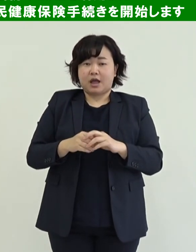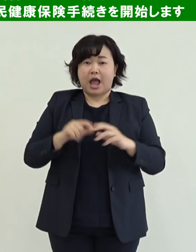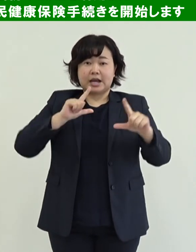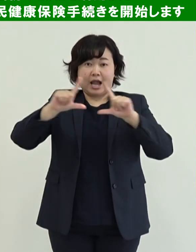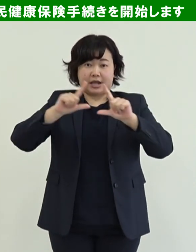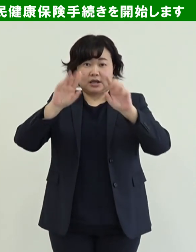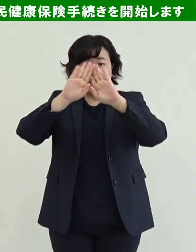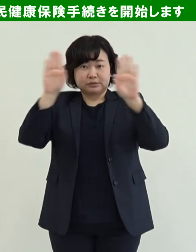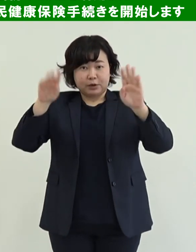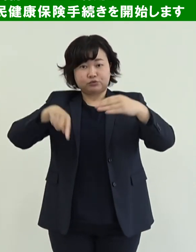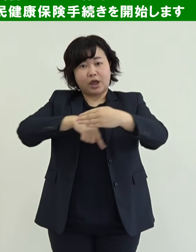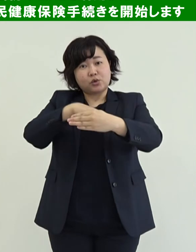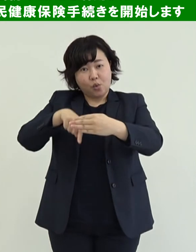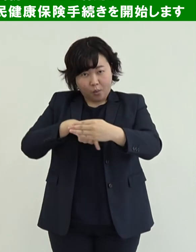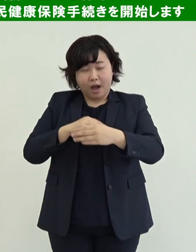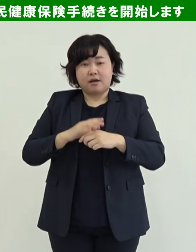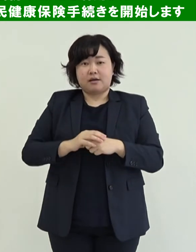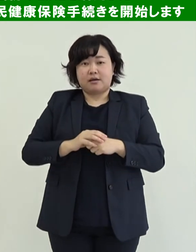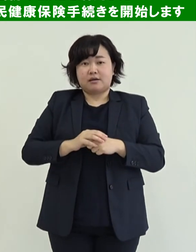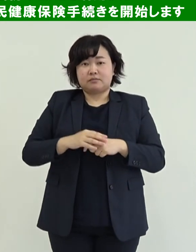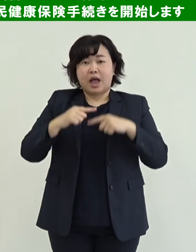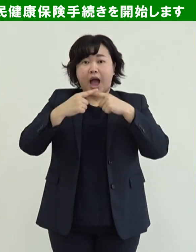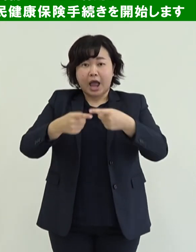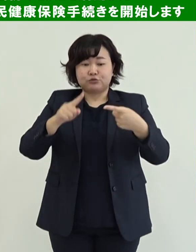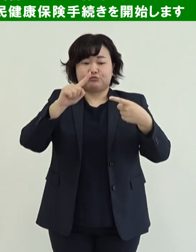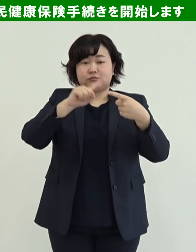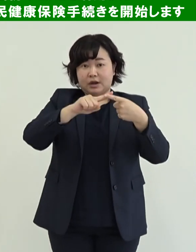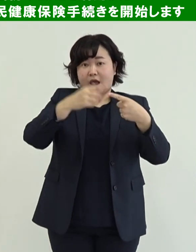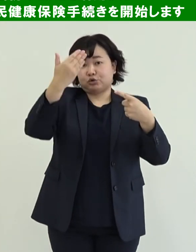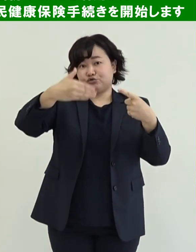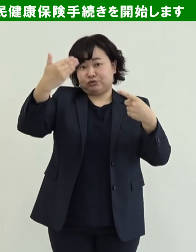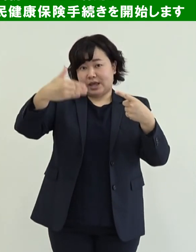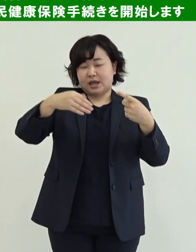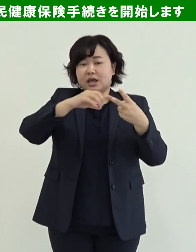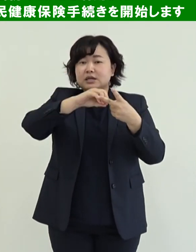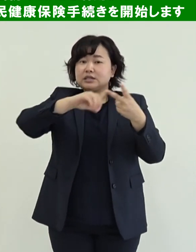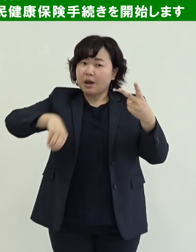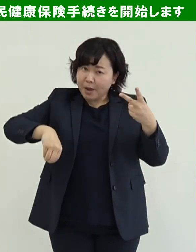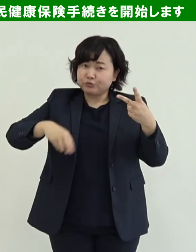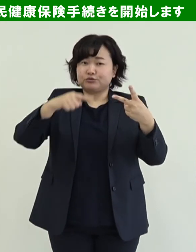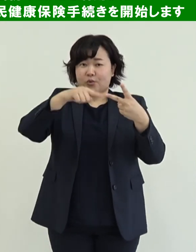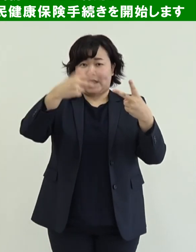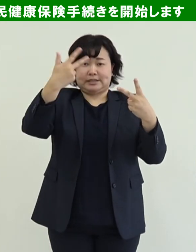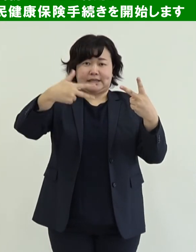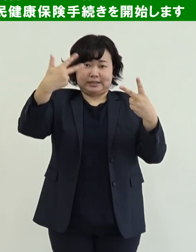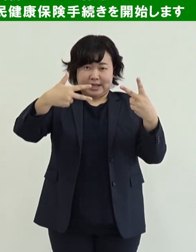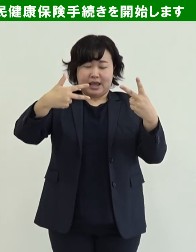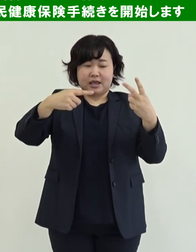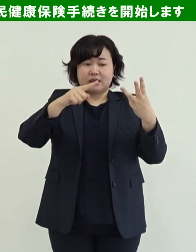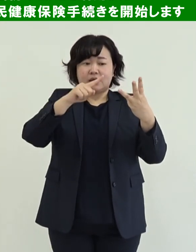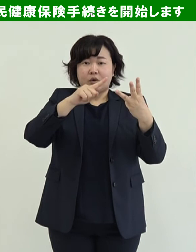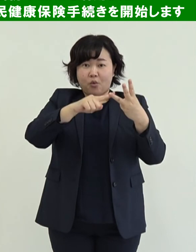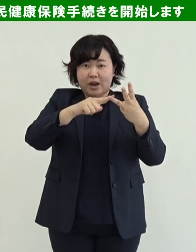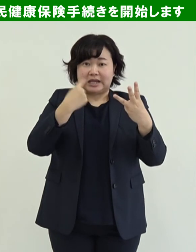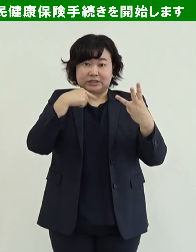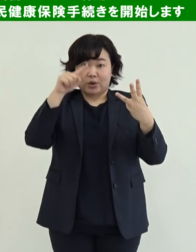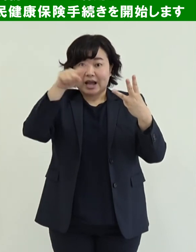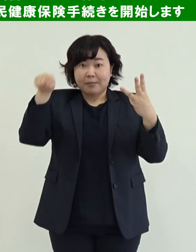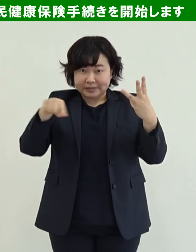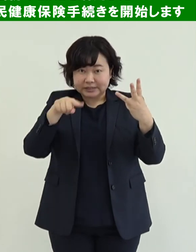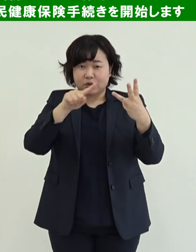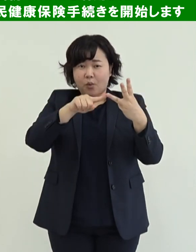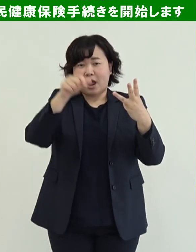ものがですね a 加入手続きが9000件それからの脱退が7000件それから限度額の適用認定証の交付